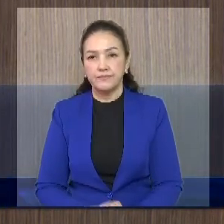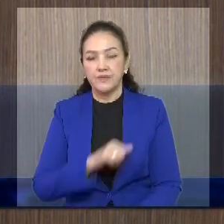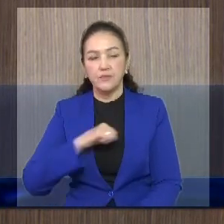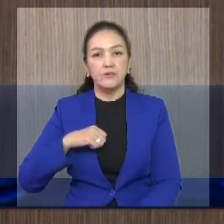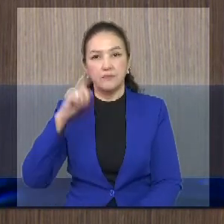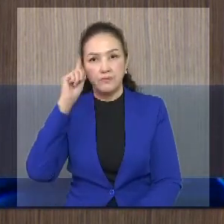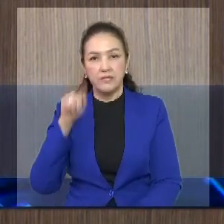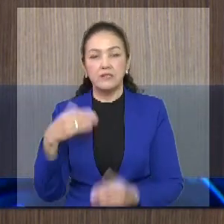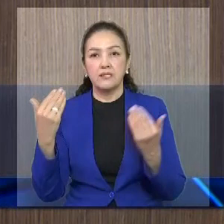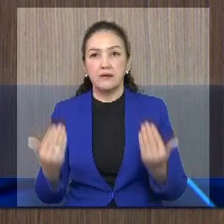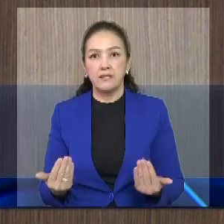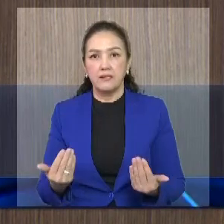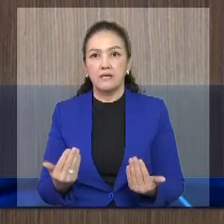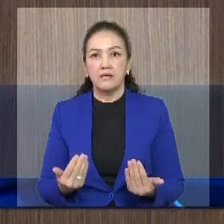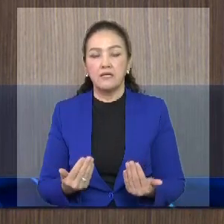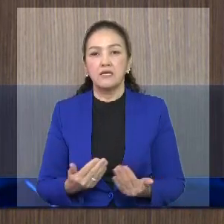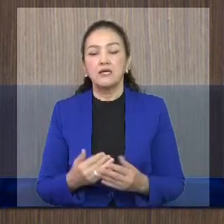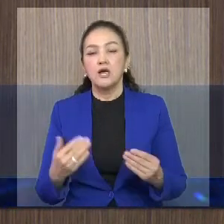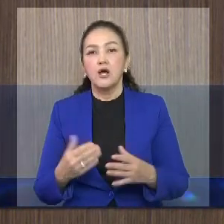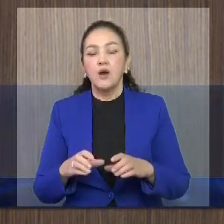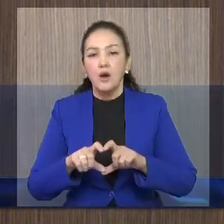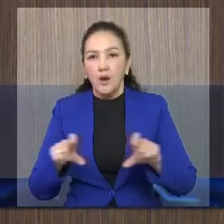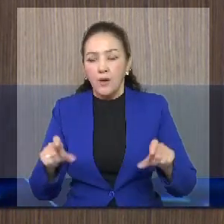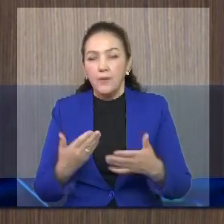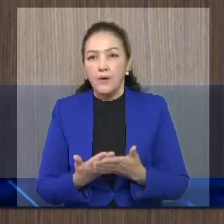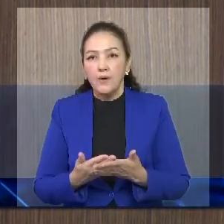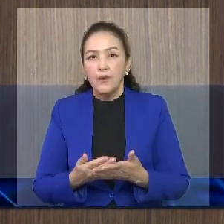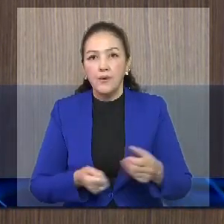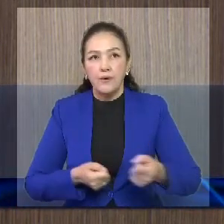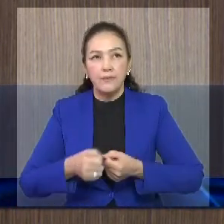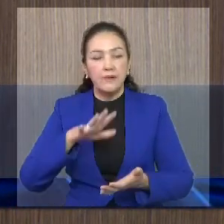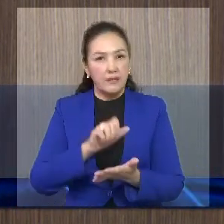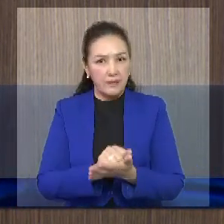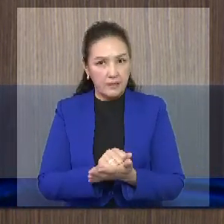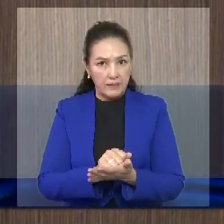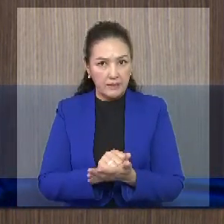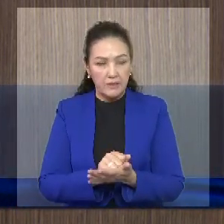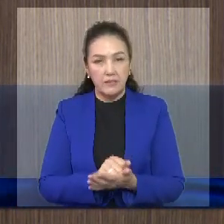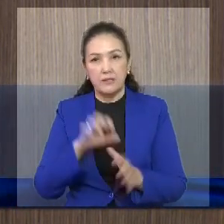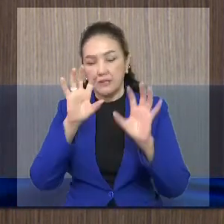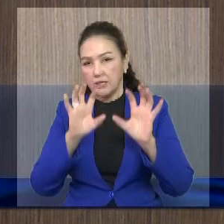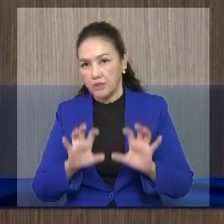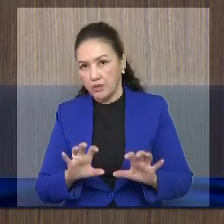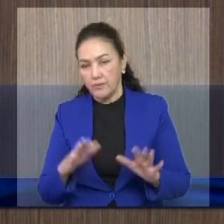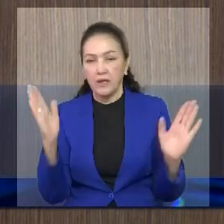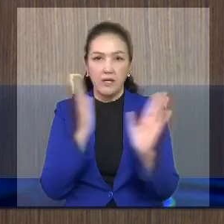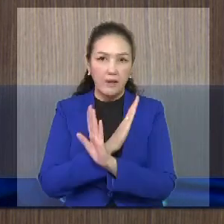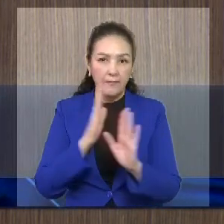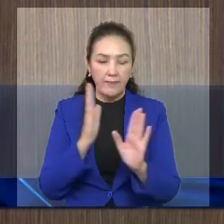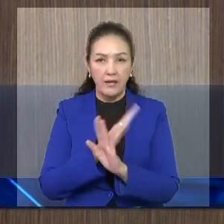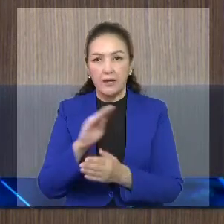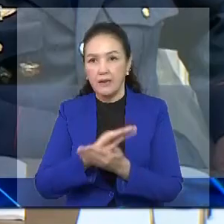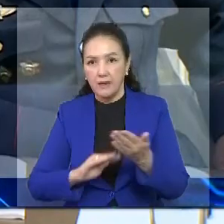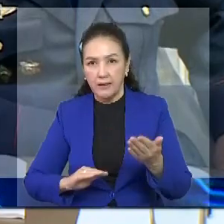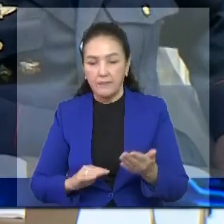Өздеріңіз білесіздер, осы жергілікті атқарушы органдар осы мәселемен айналысуға тиіс екені заңдардың, экологиялық заңдарда